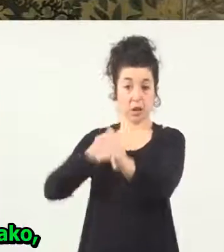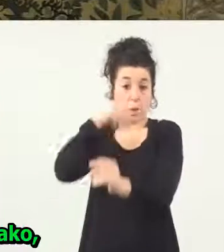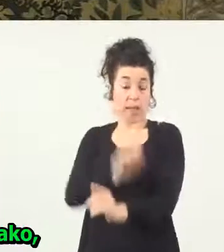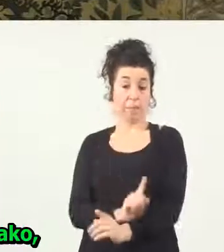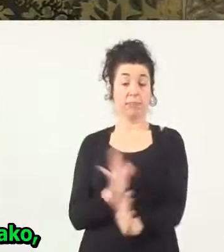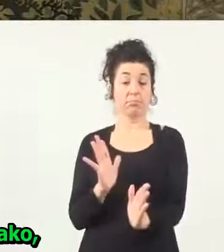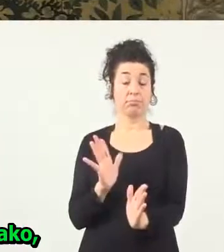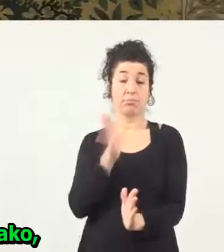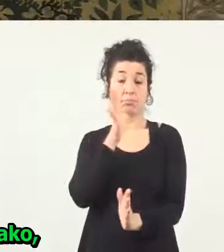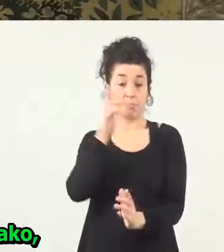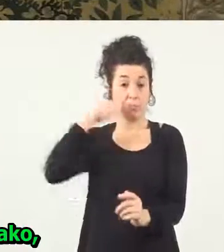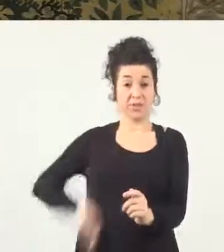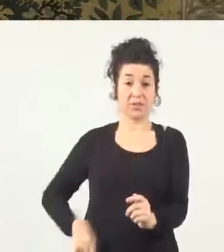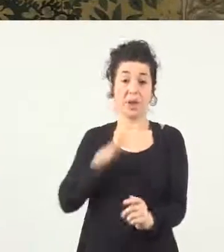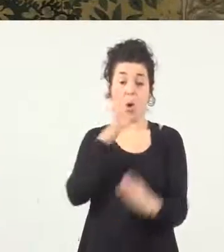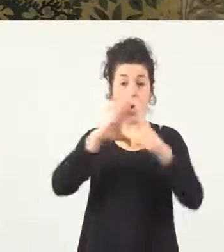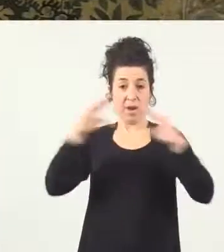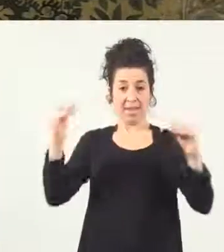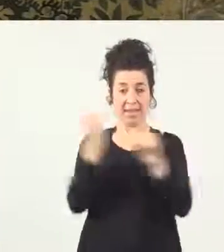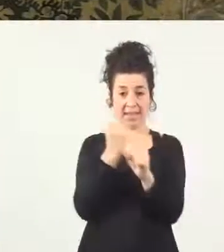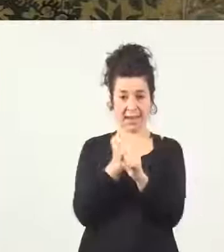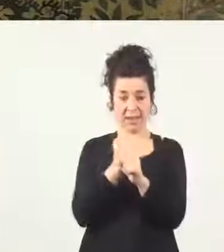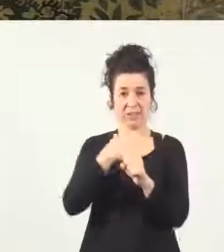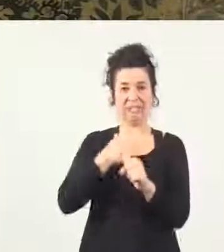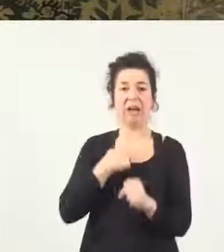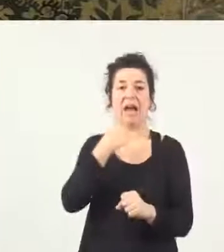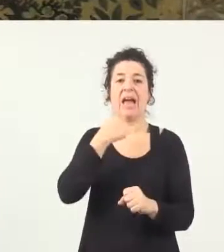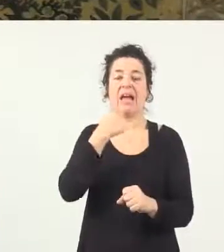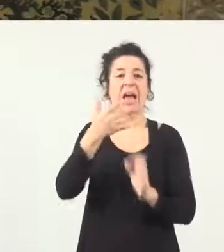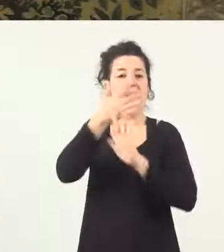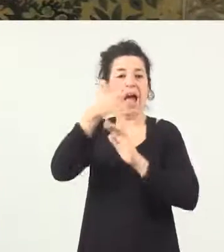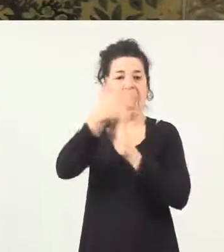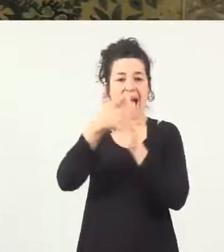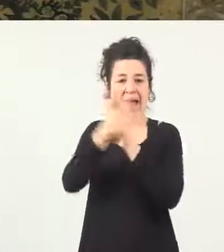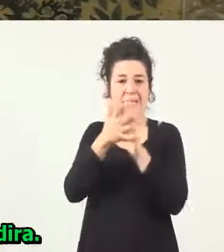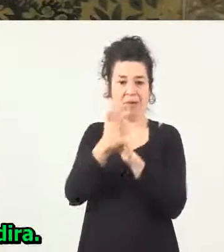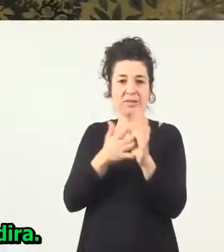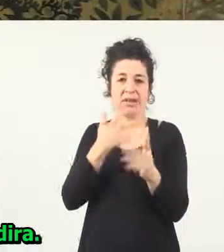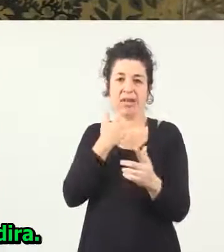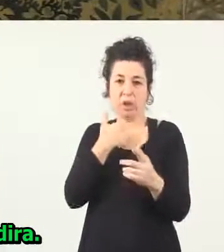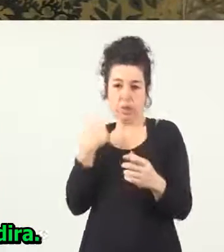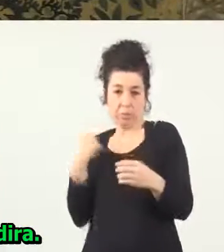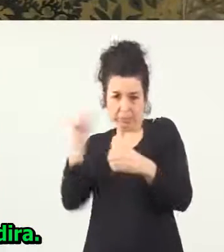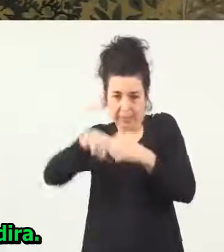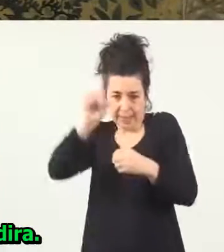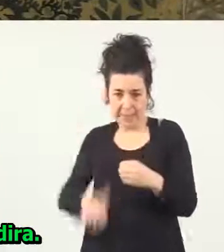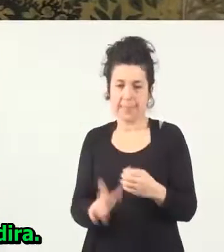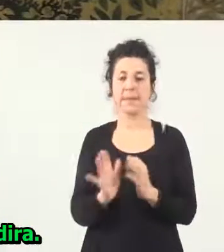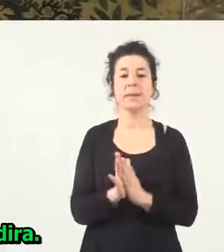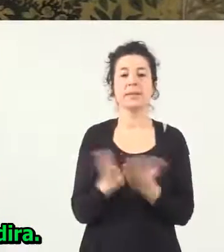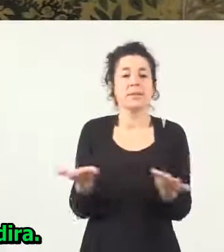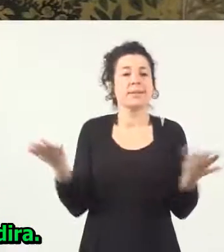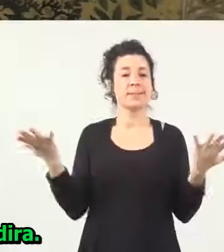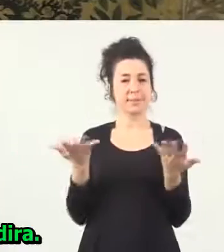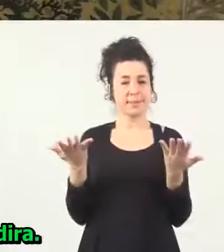naiz maila baten unibertsitatean dagoelako, hitz egiten ari naizenean honetaz nire buruaz ere hitz egiten ari naiz. Claro, ze gertatzen da horrekin,